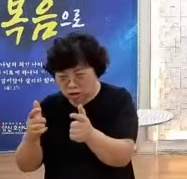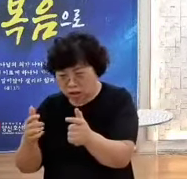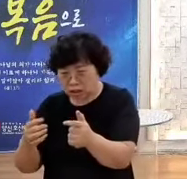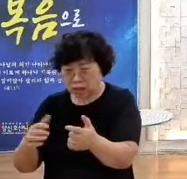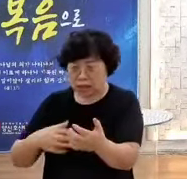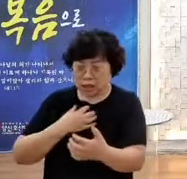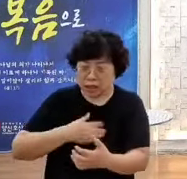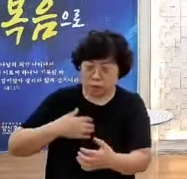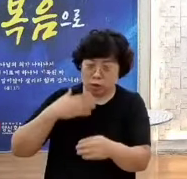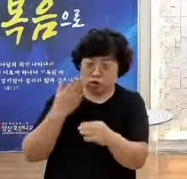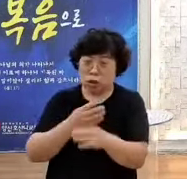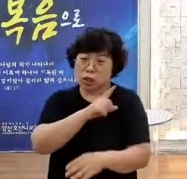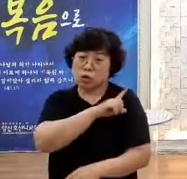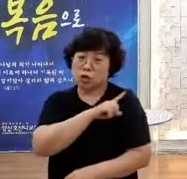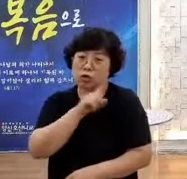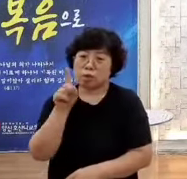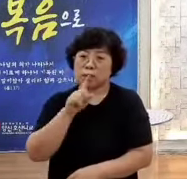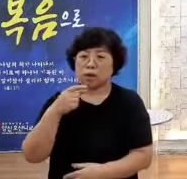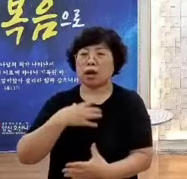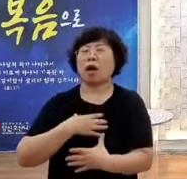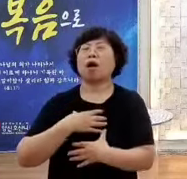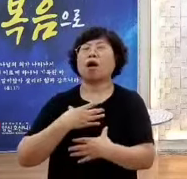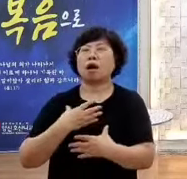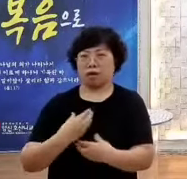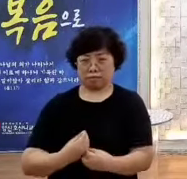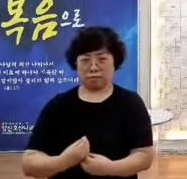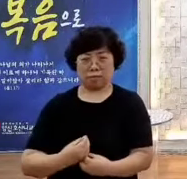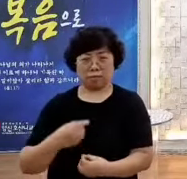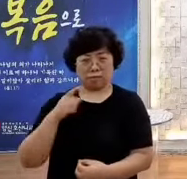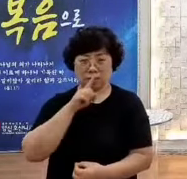안도감이라. 안도감. 이렇게 말합니다.